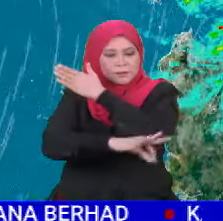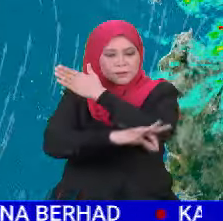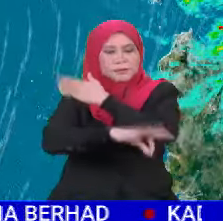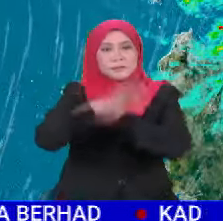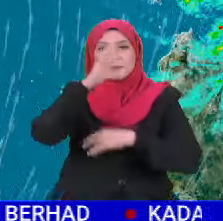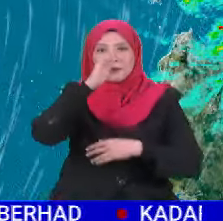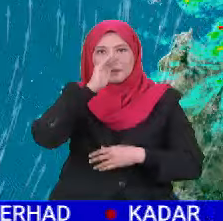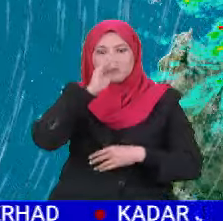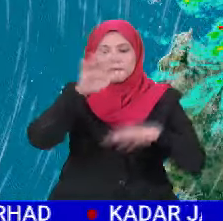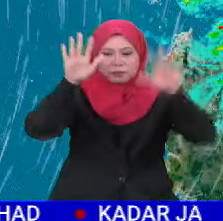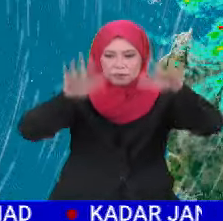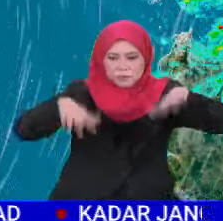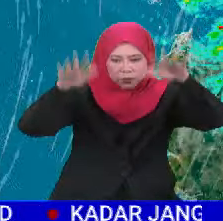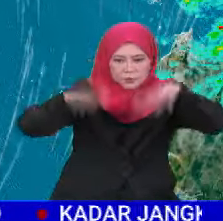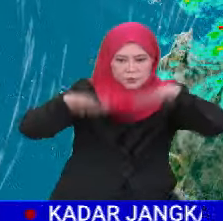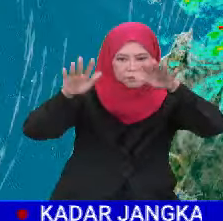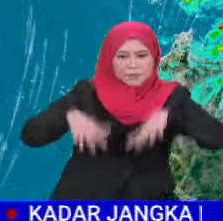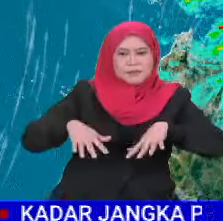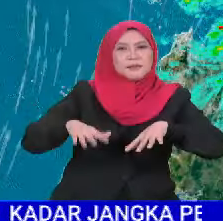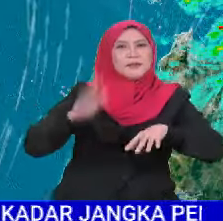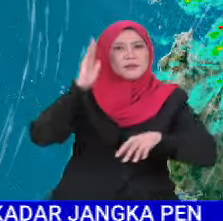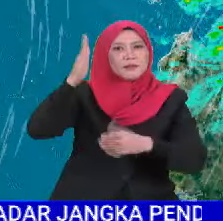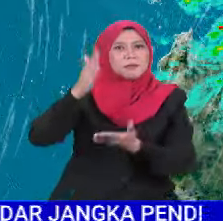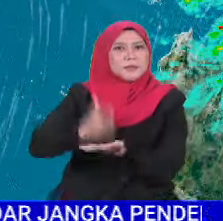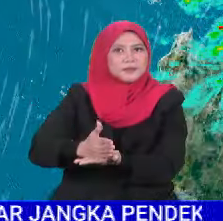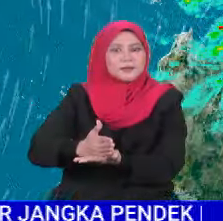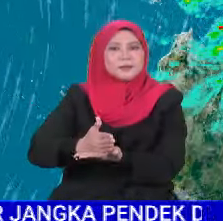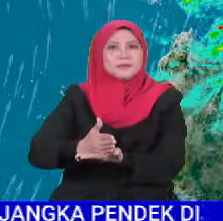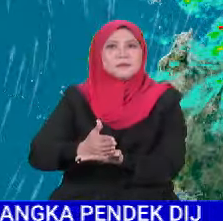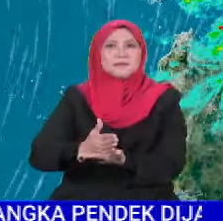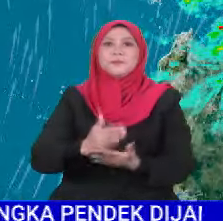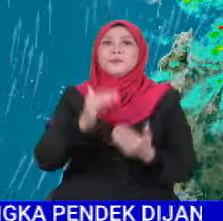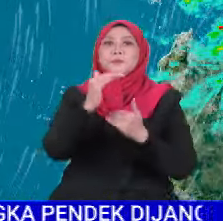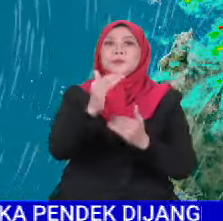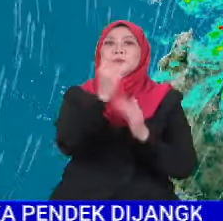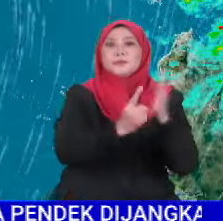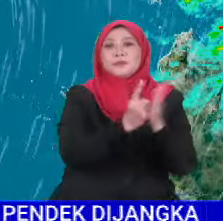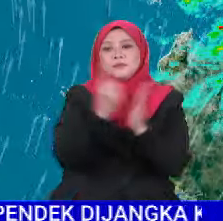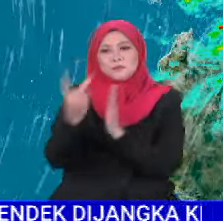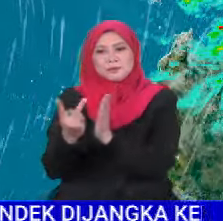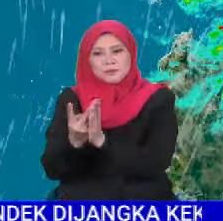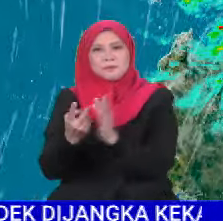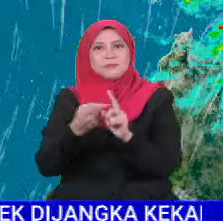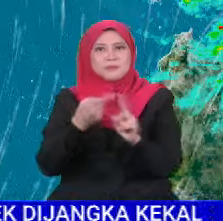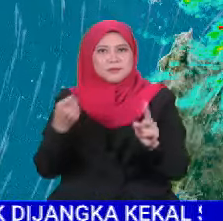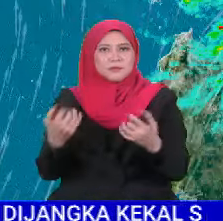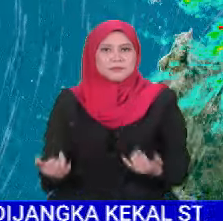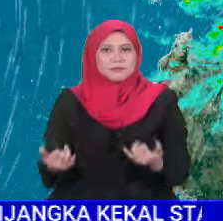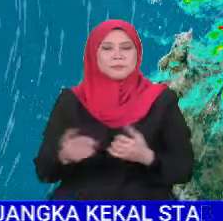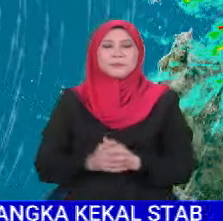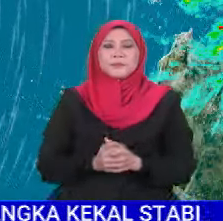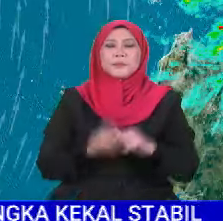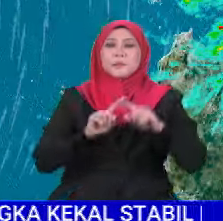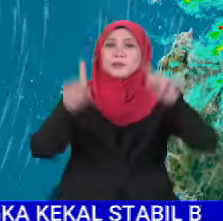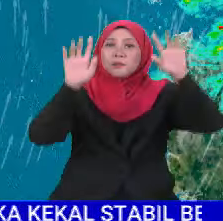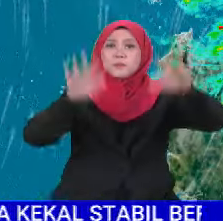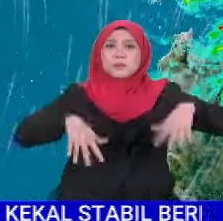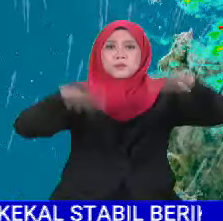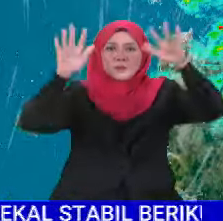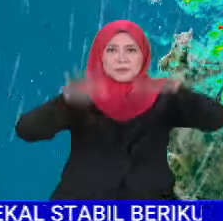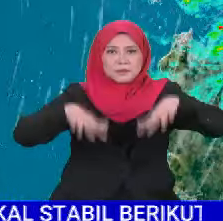Melaka, hujan lebat ini dijangka akan beransur reda dalam tempoh 1 hingga 2 jam daripada sekarang. Namun begitu, hujan lebat